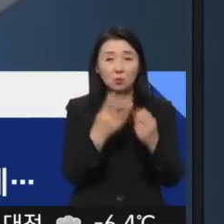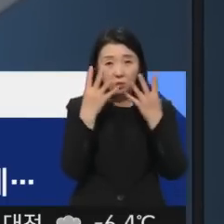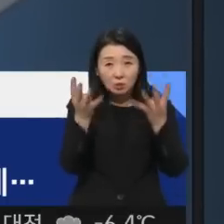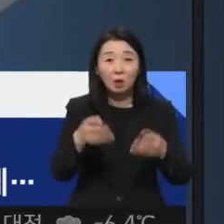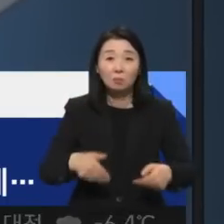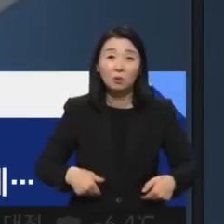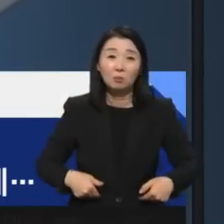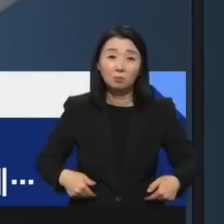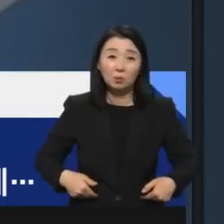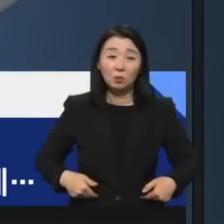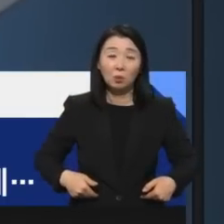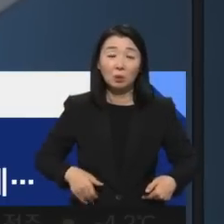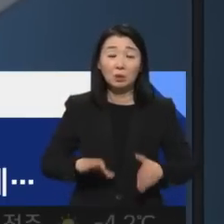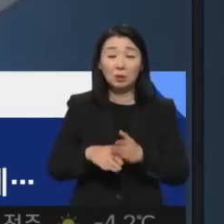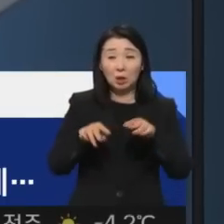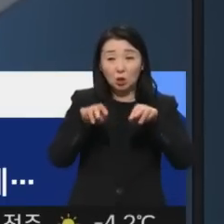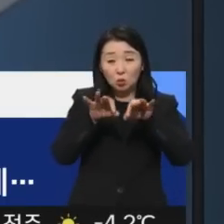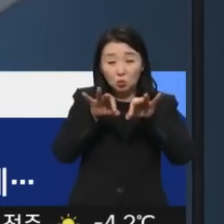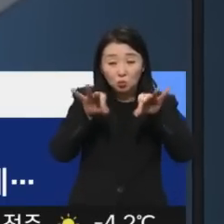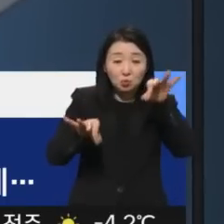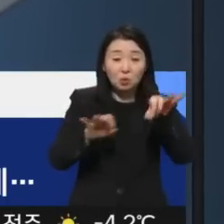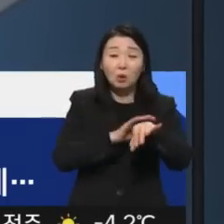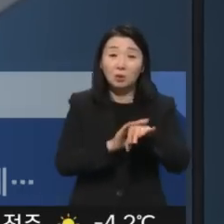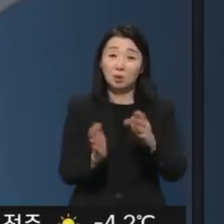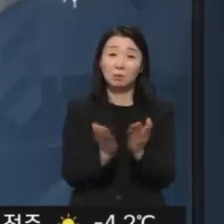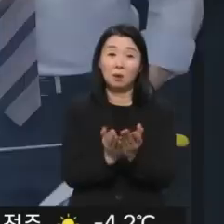시켜야지 최소한의 균형이 이루어지는 것인데,